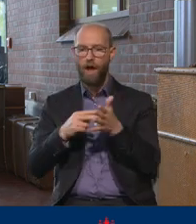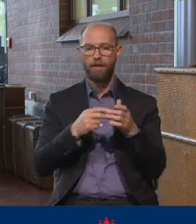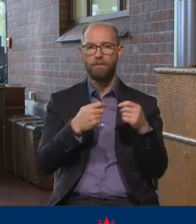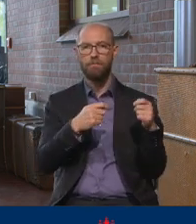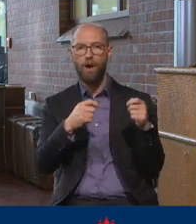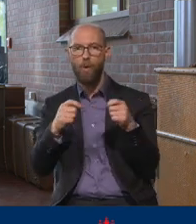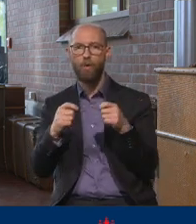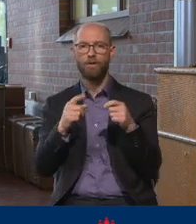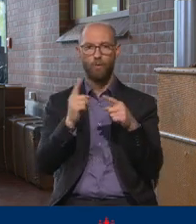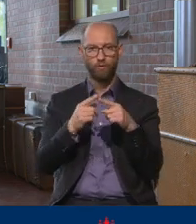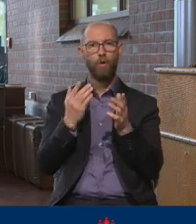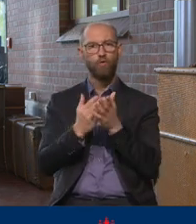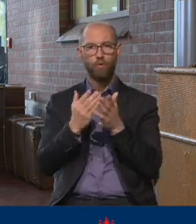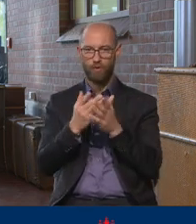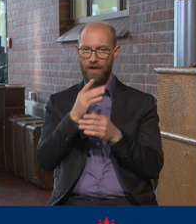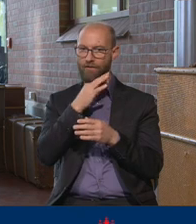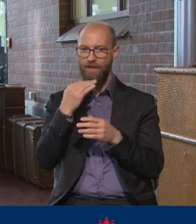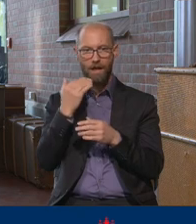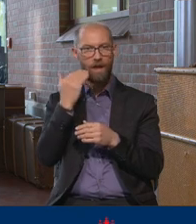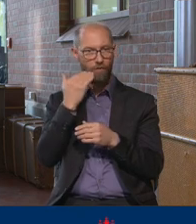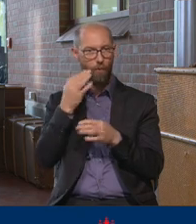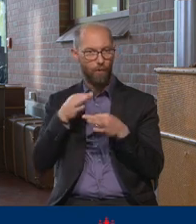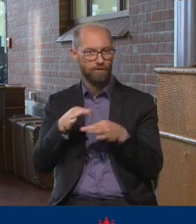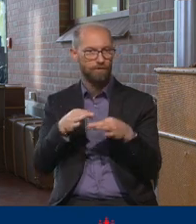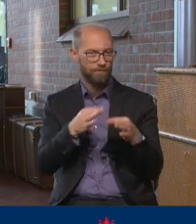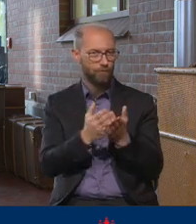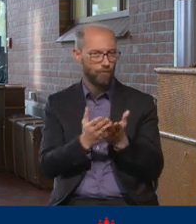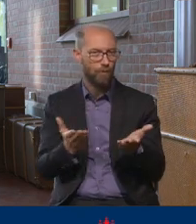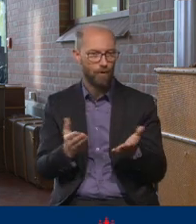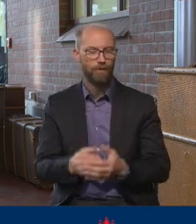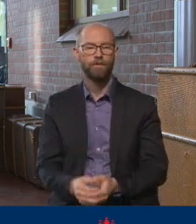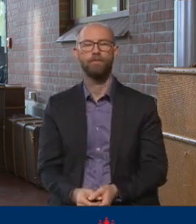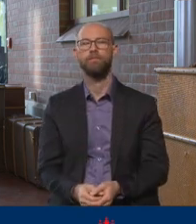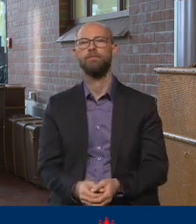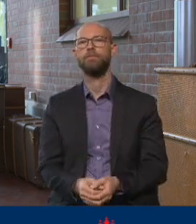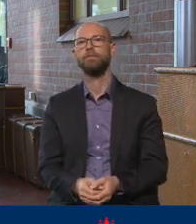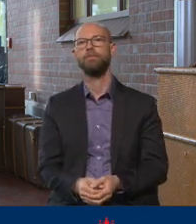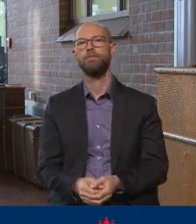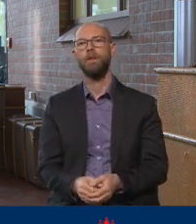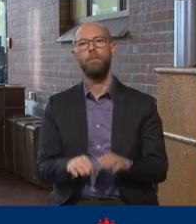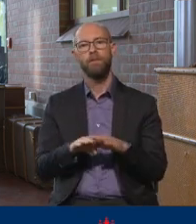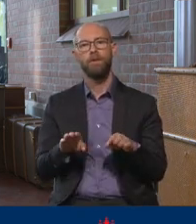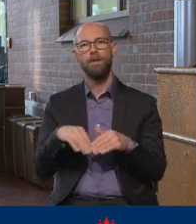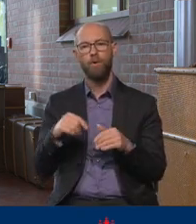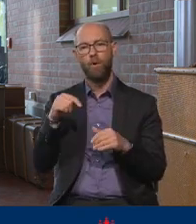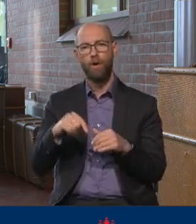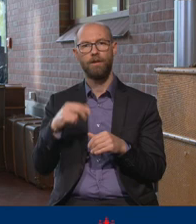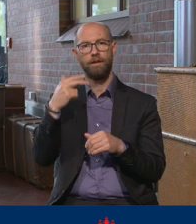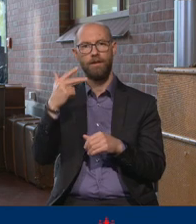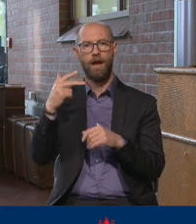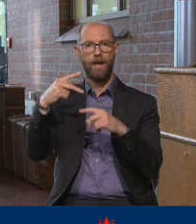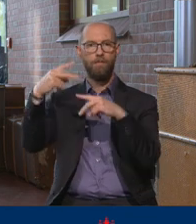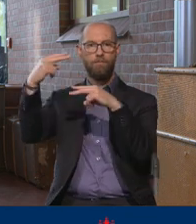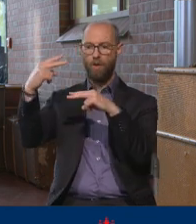und mittlerweile auch schon viel gewohnt wir haben im grunde drei blöcke für sie heute der erste